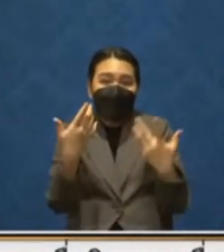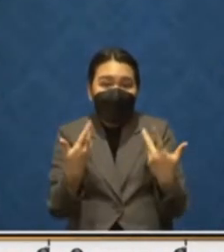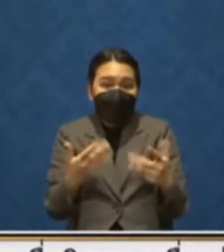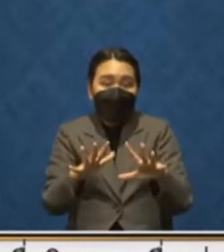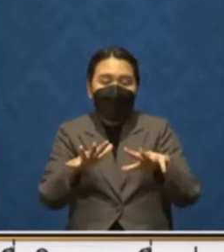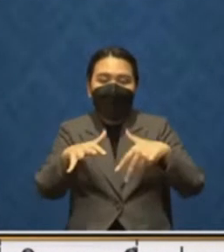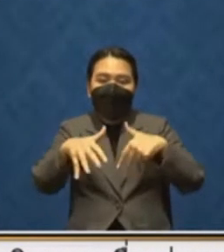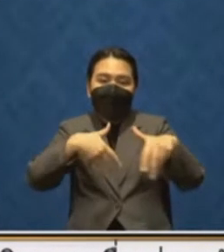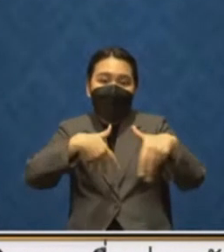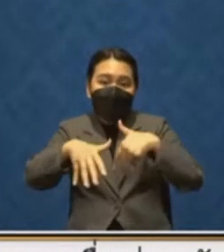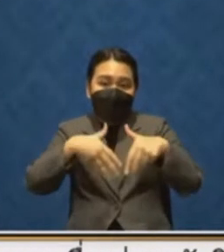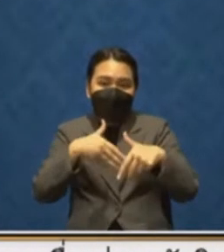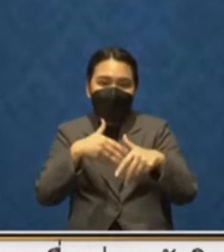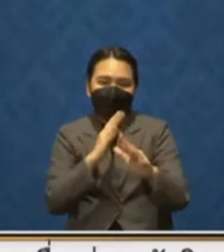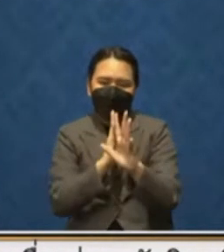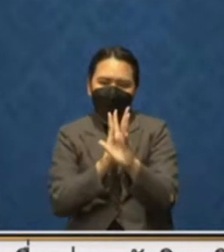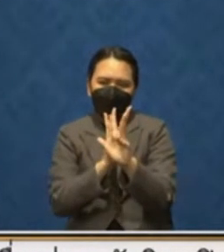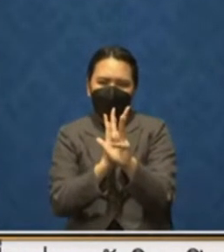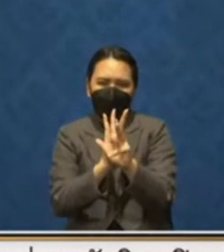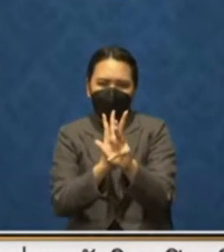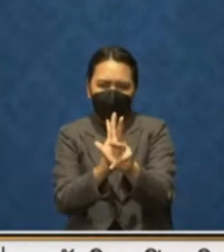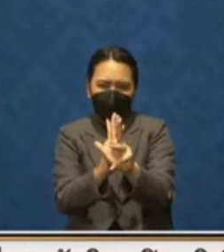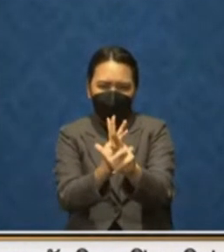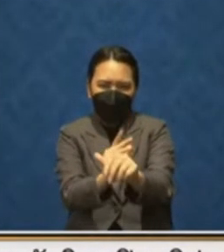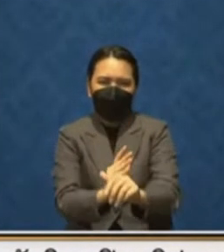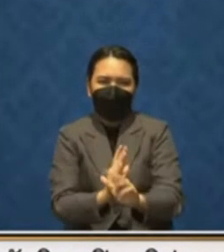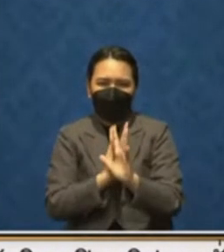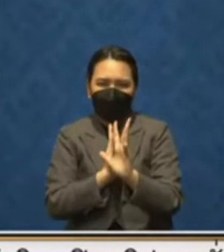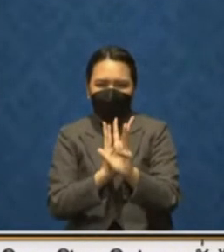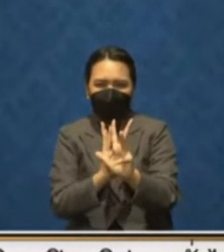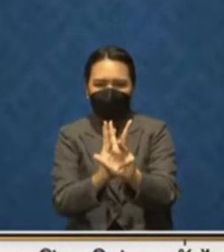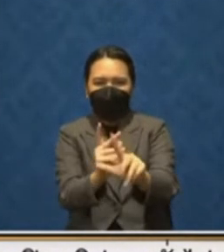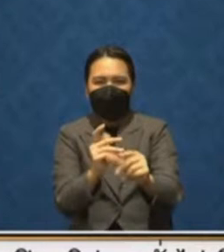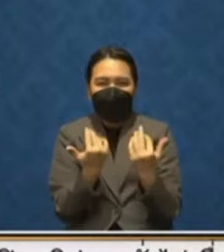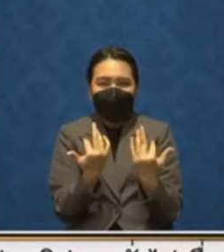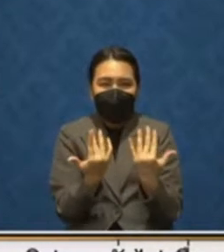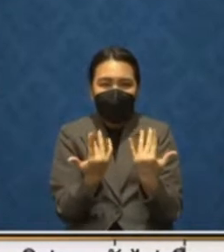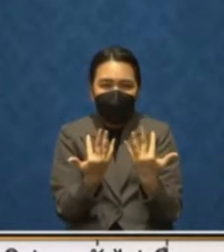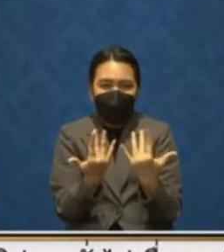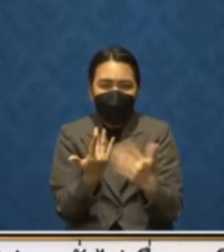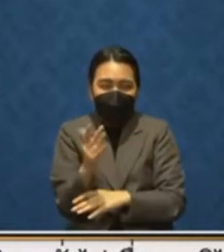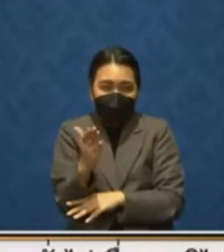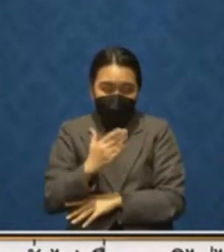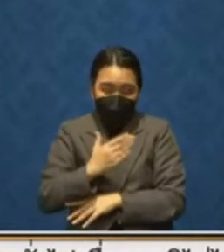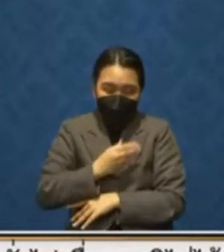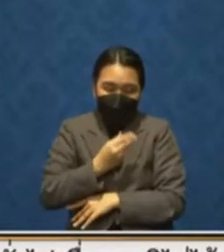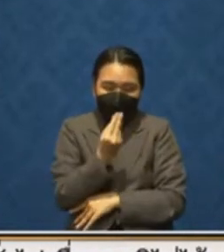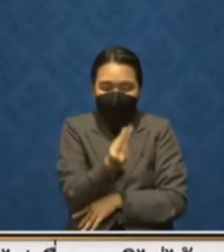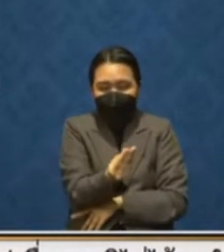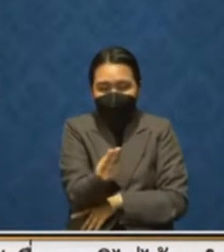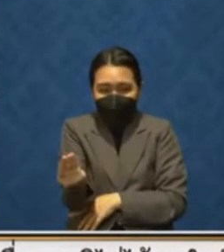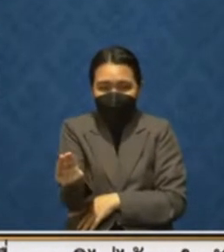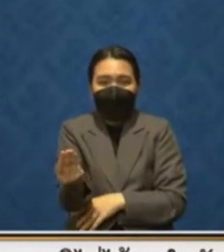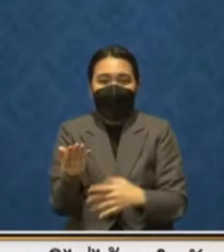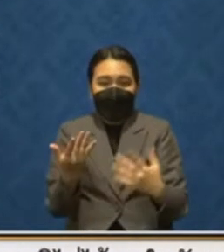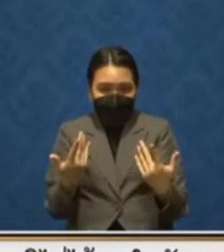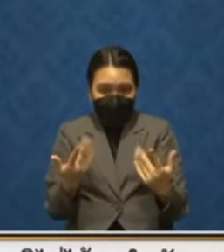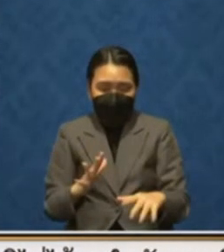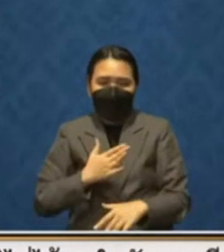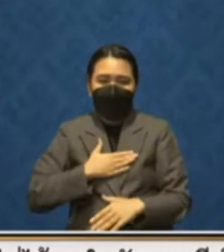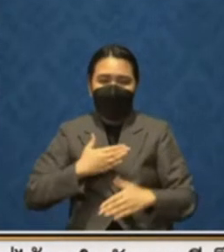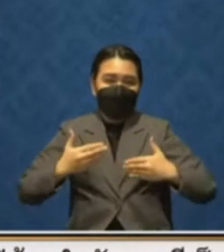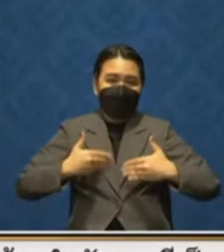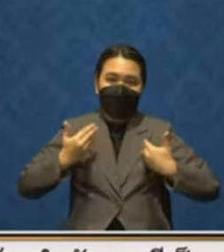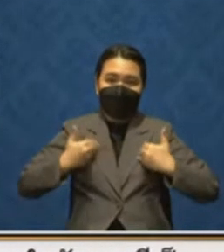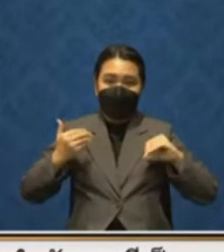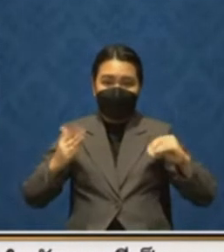วิชาชนมาเข้าคิวยาวเหยียดนะครับเพื่อหล่อๆรับตาที่เราไปแจกนี่นะครับผมไม่ดีใจนะครับที่